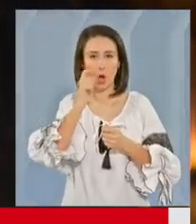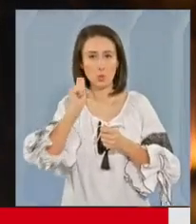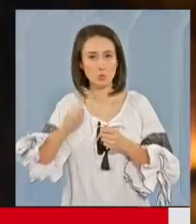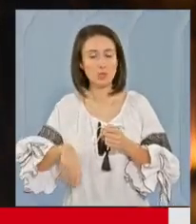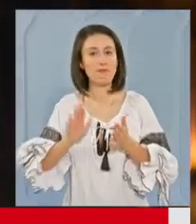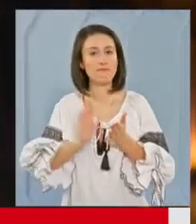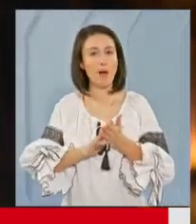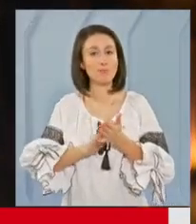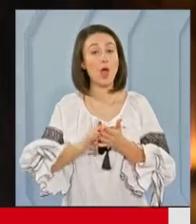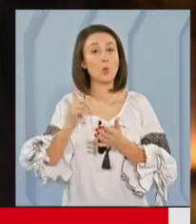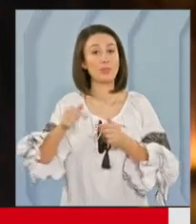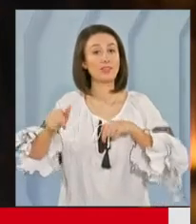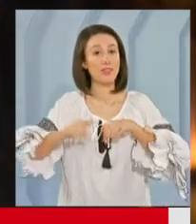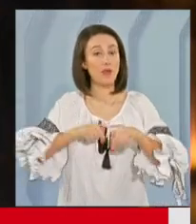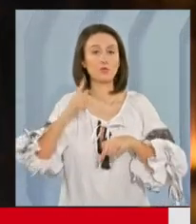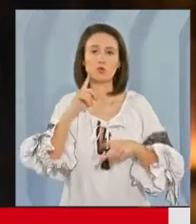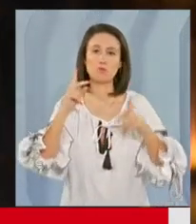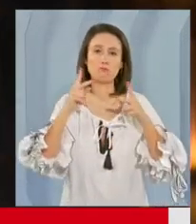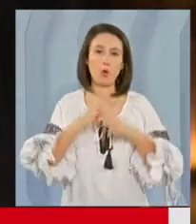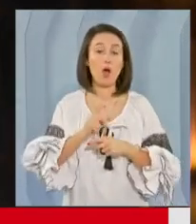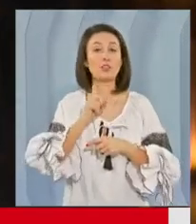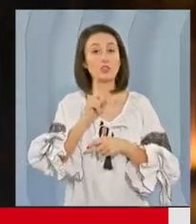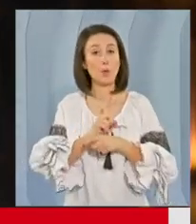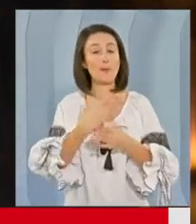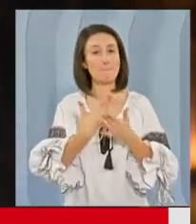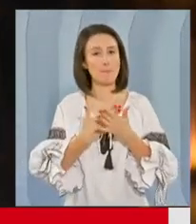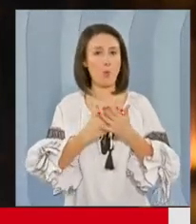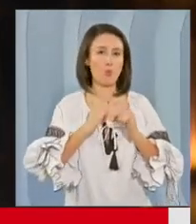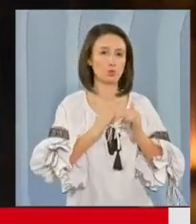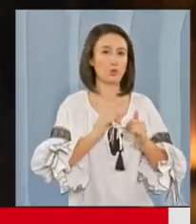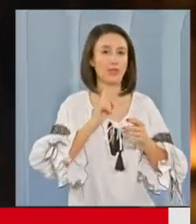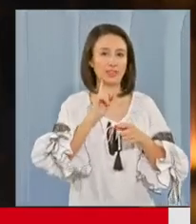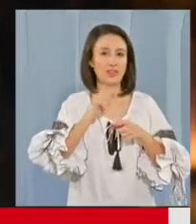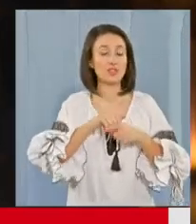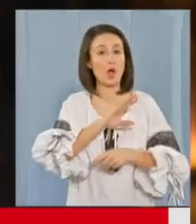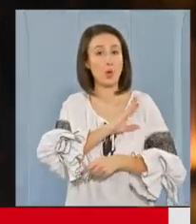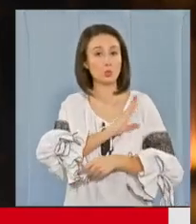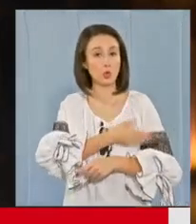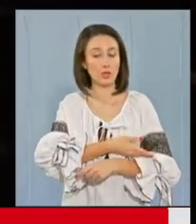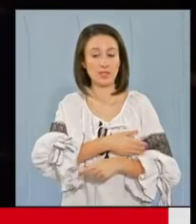la gestul extrem traficul în zonă a fost blocat tocmai pentru a facilita intervenția autorităților